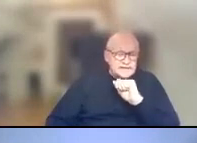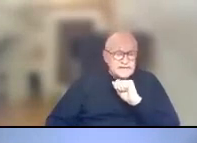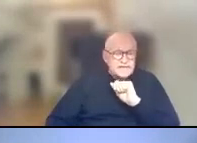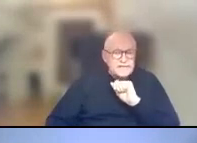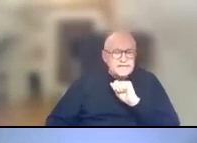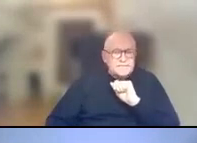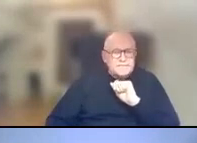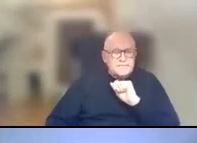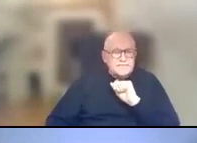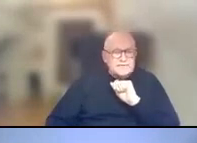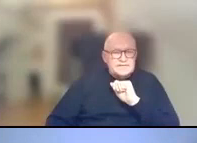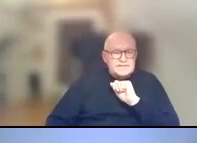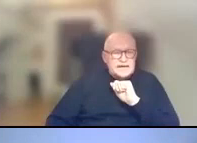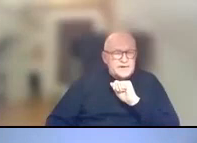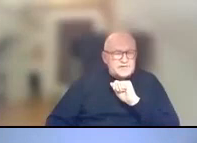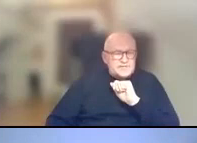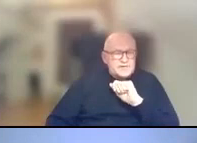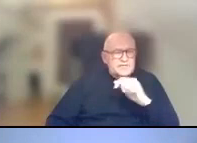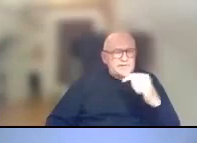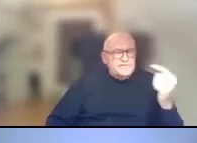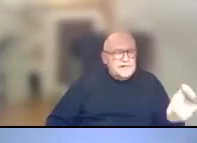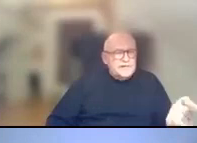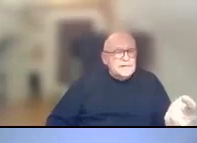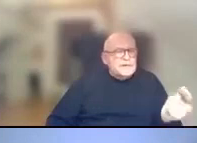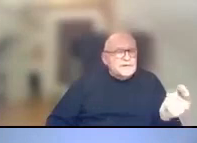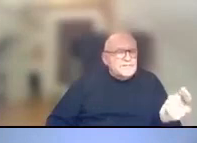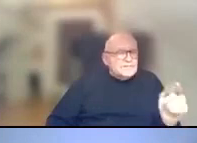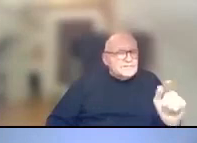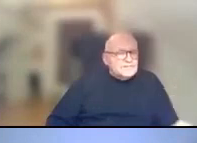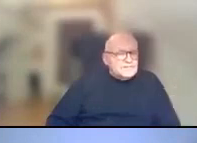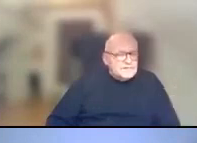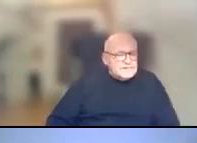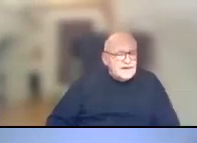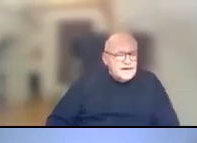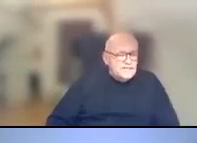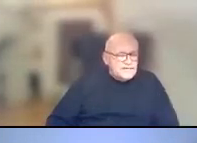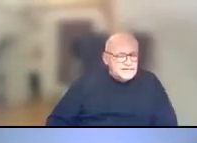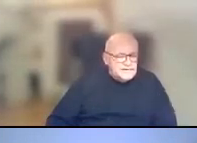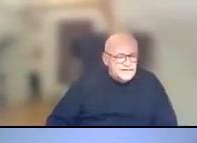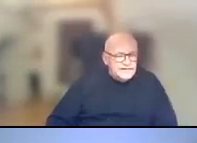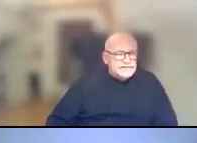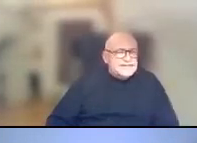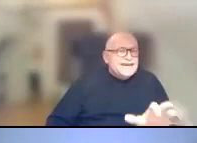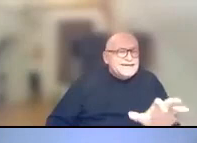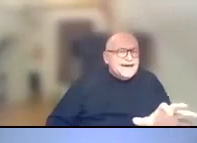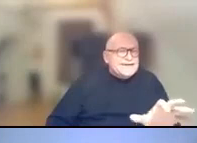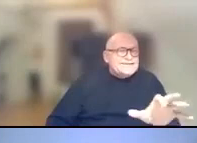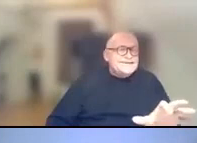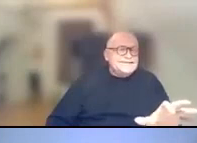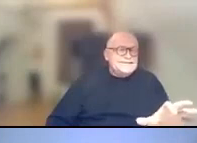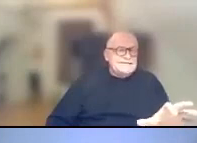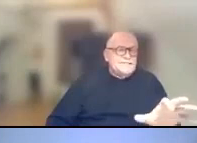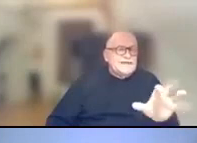daran, diese Tatbereitschaft zu entwickeln, weil wichtig ist, dass nach allem, was ich weiß,